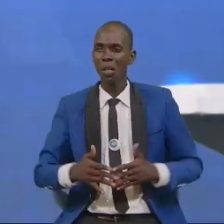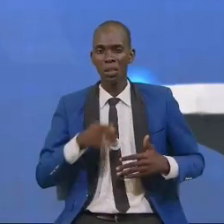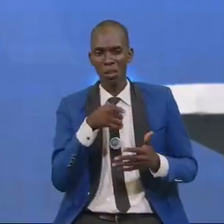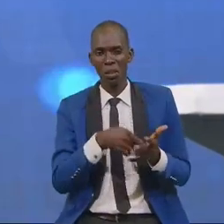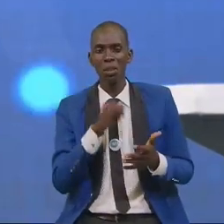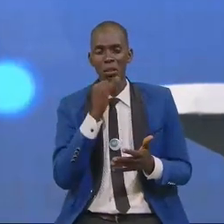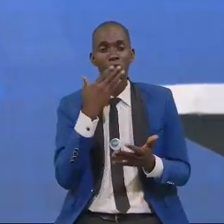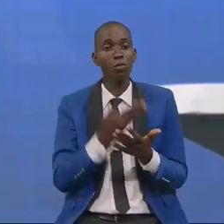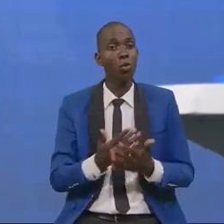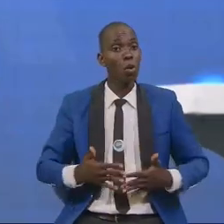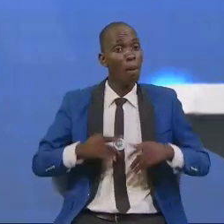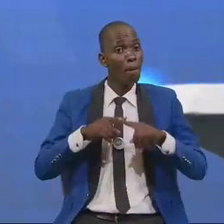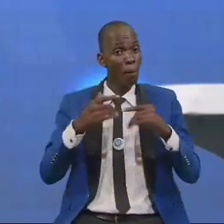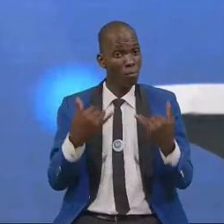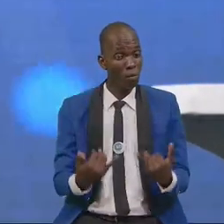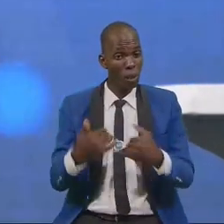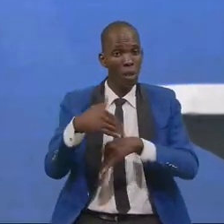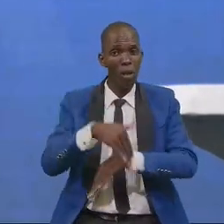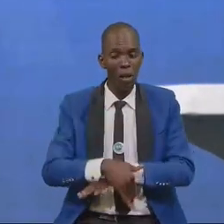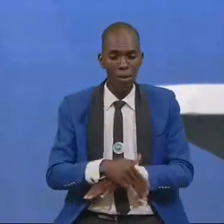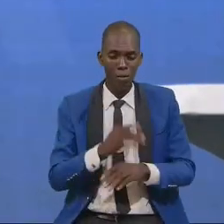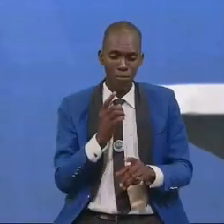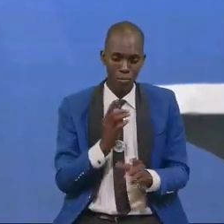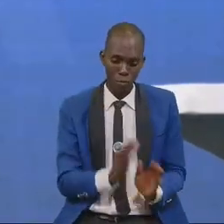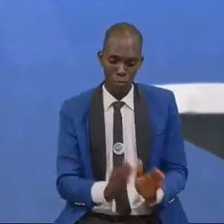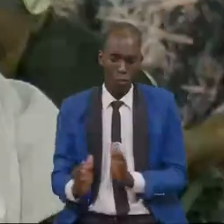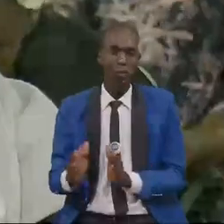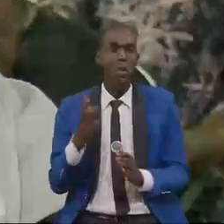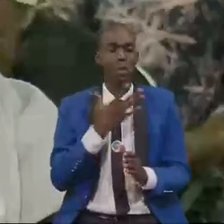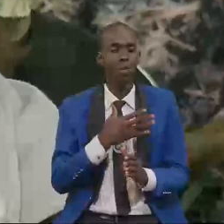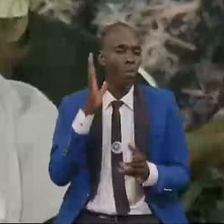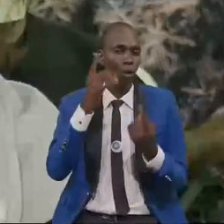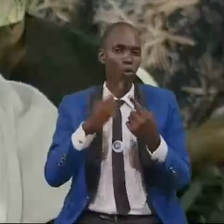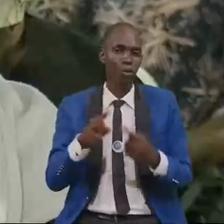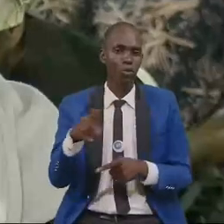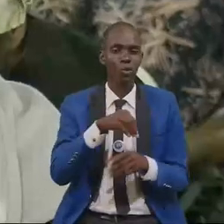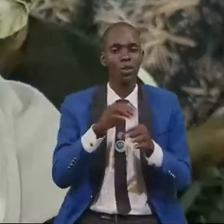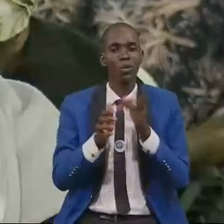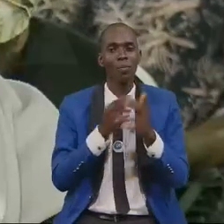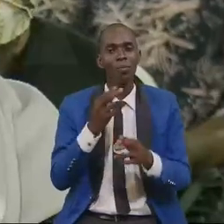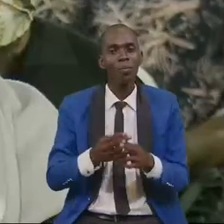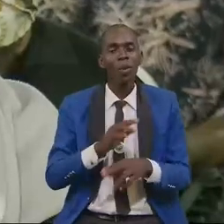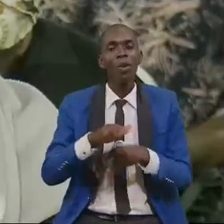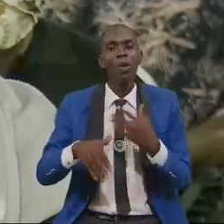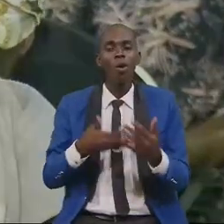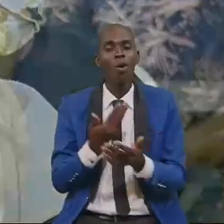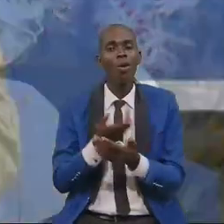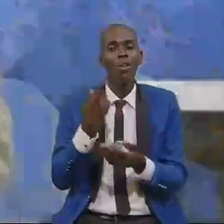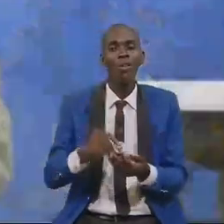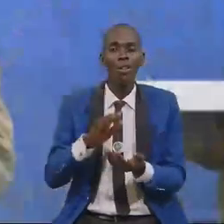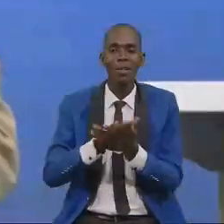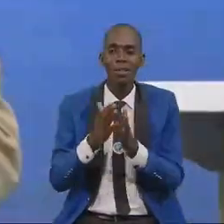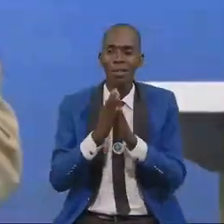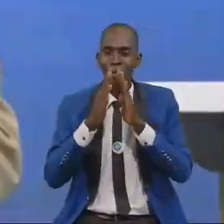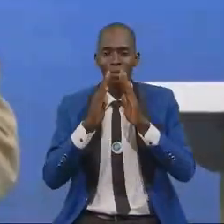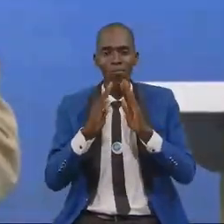vie mais ce soir l'ordre va venir tout ce qui est désorganisé et tout